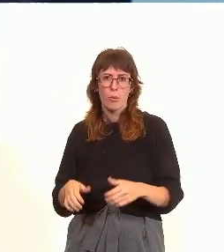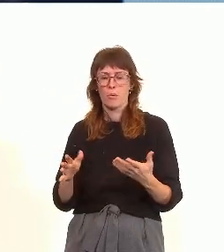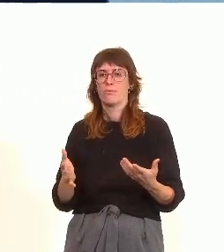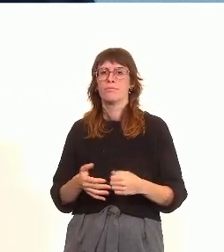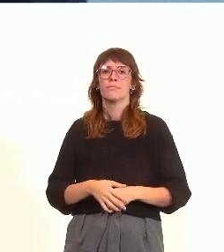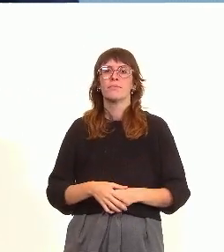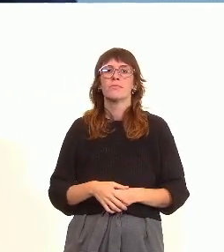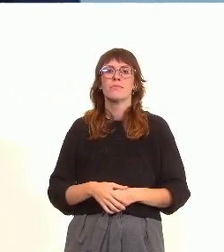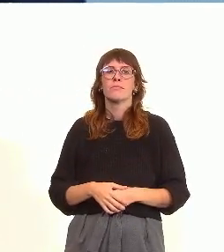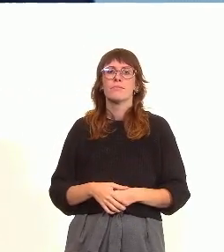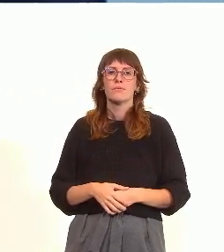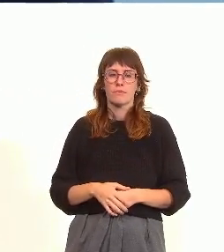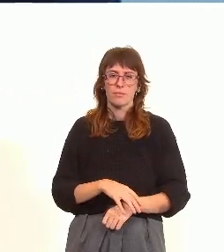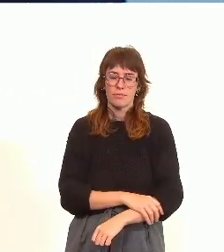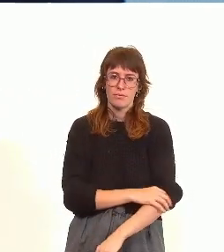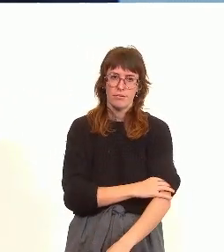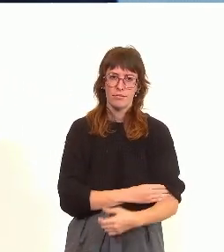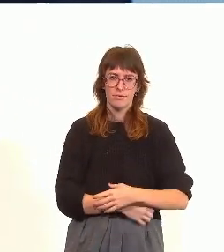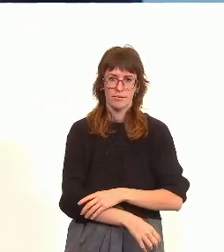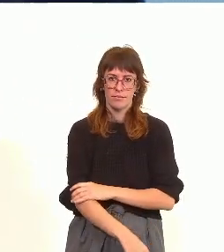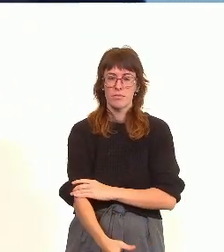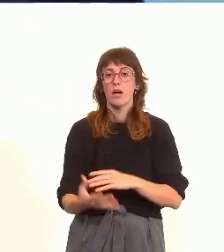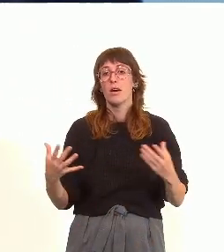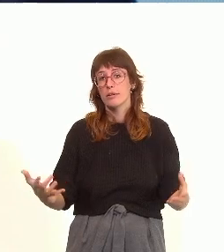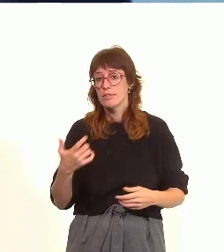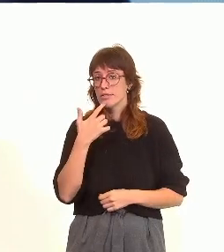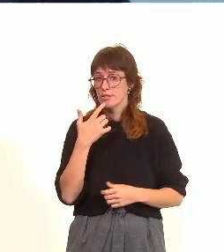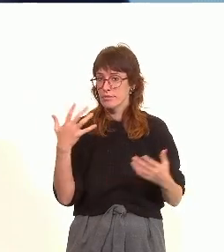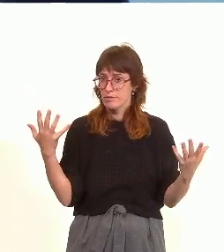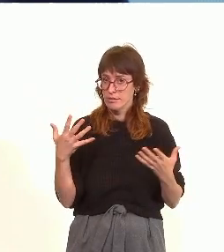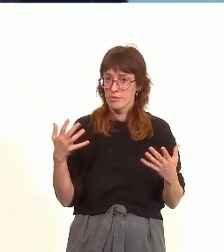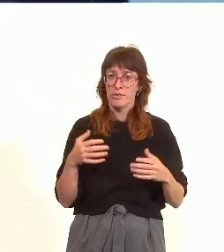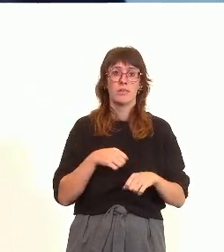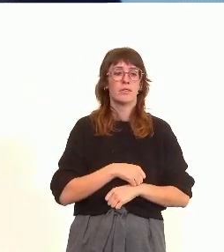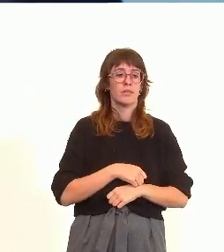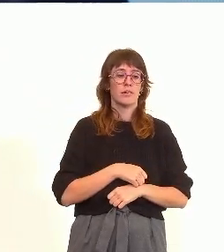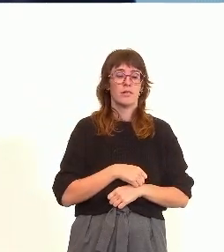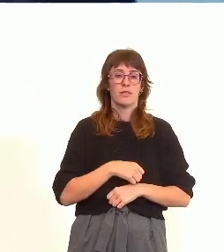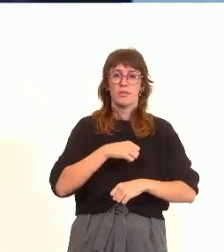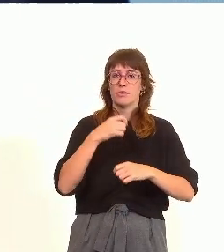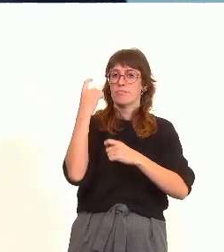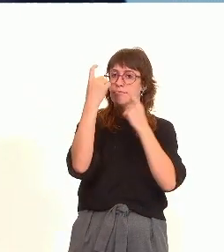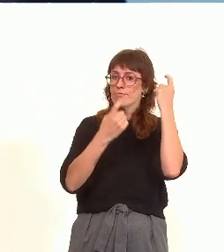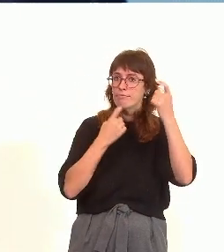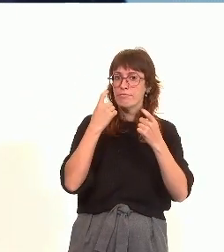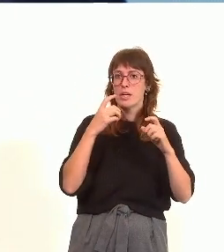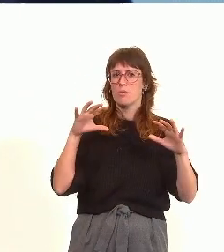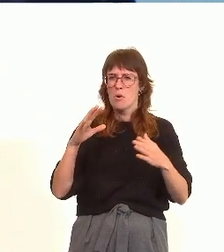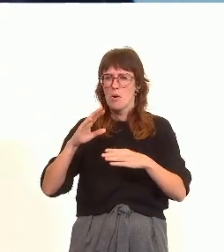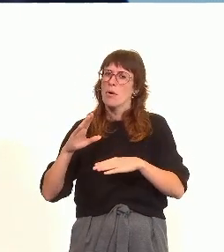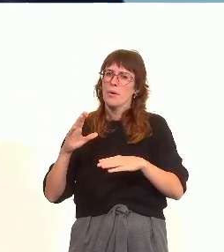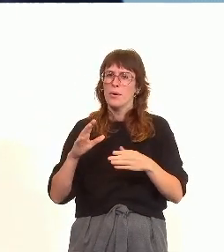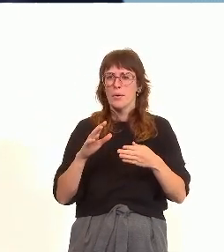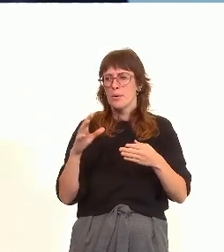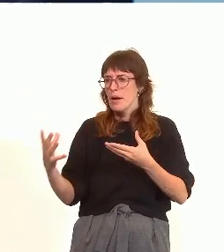concernent, comme je le disais jusqu'ici. Ça peut être à la fois par la représentation, et on a beaucoup, notamment au conseil de la CNSA, des représentants des personnes